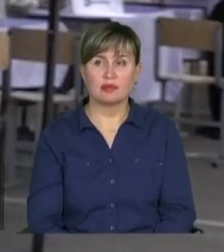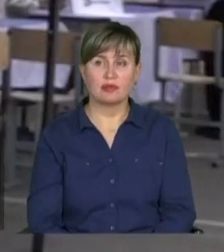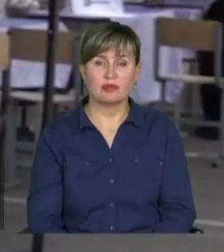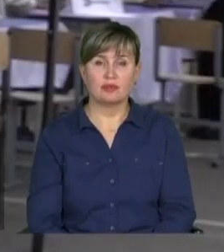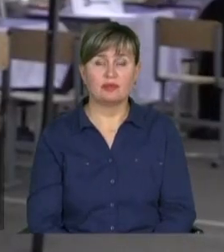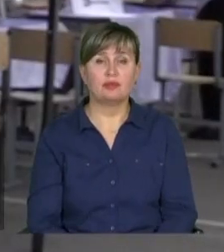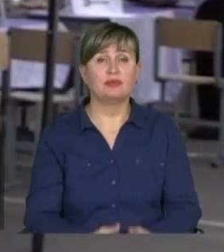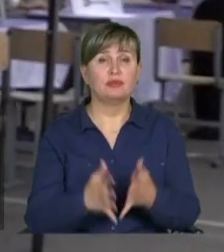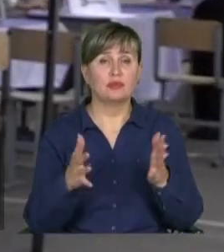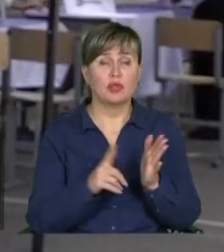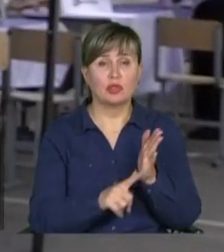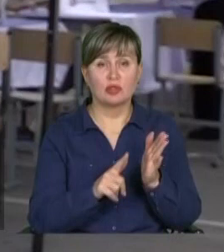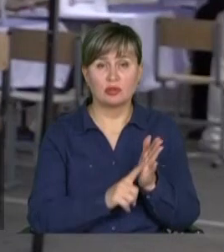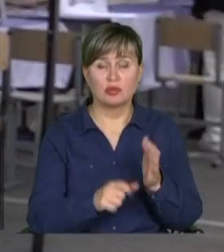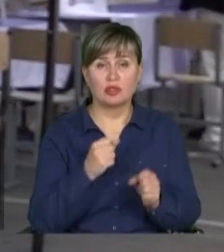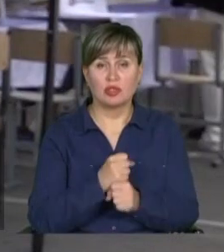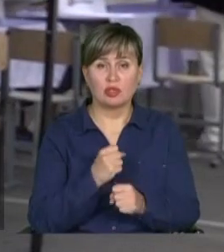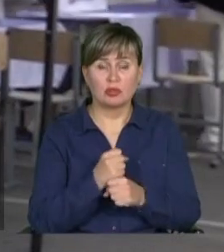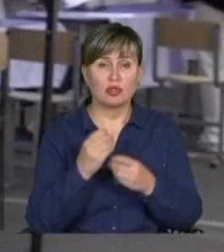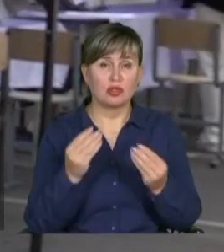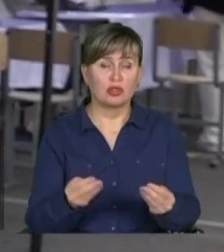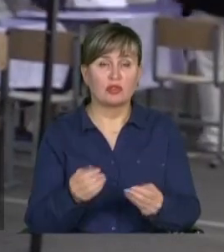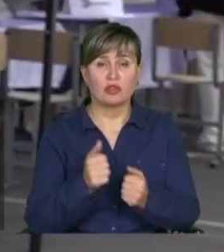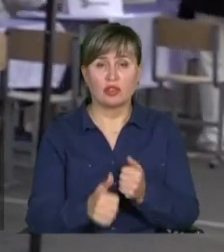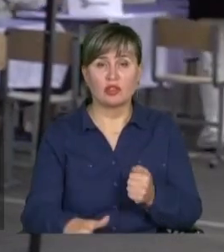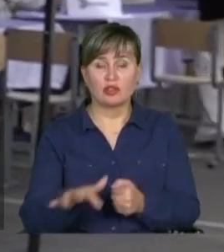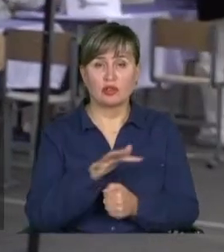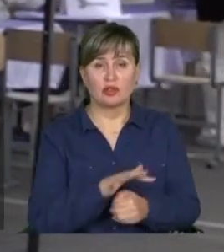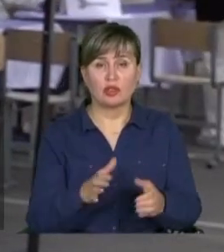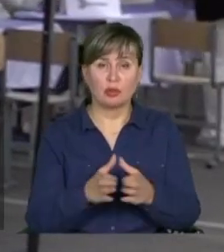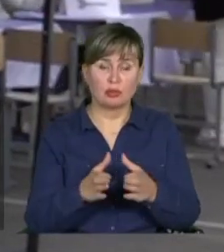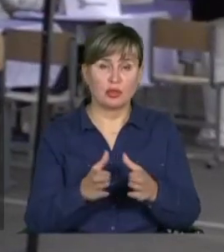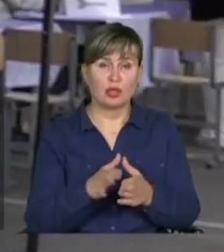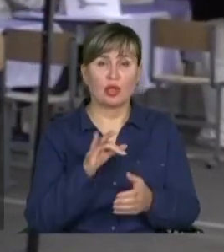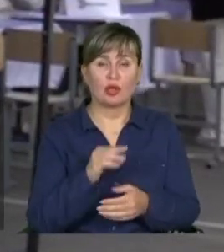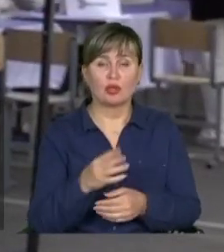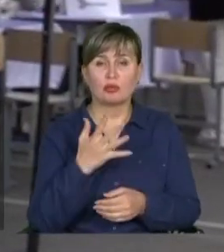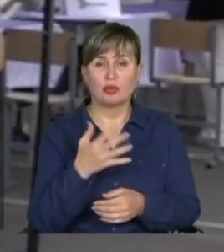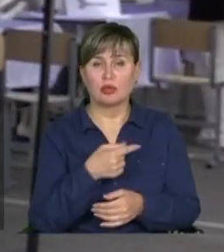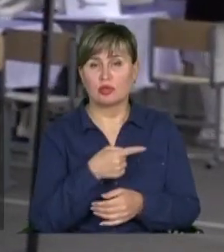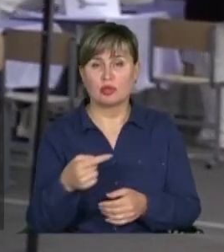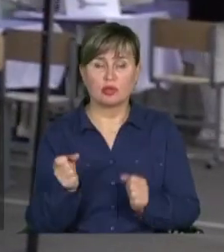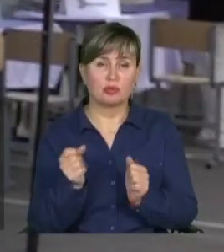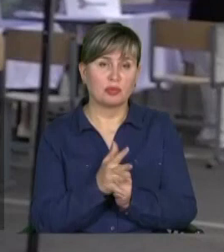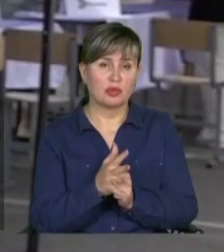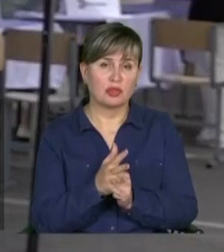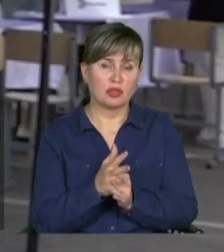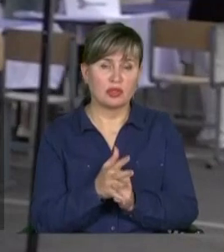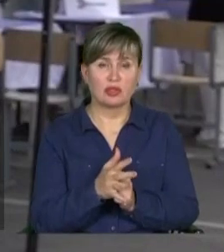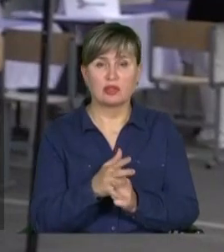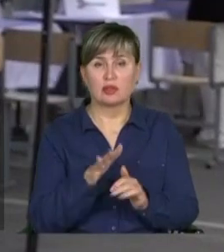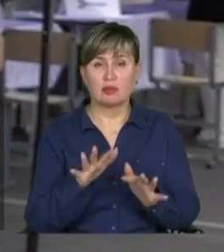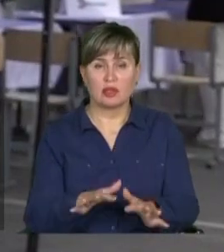Более 70 работодателей в каждой, получается, компании от 5 до 15